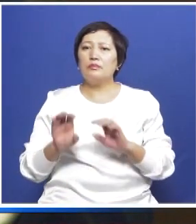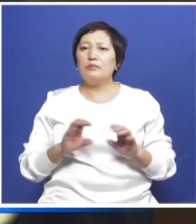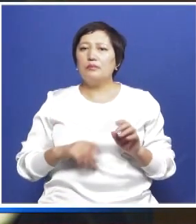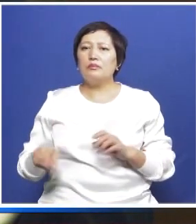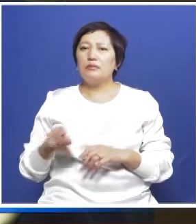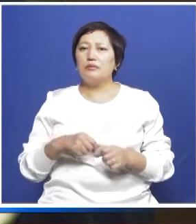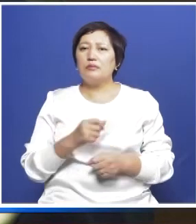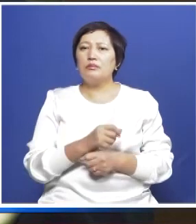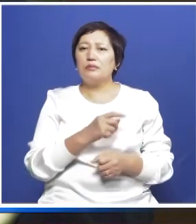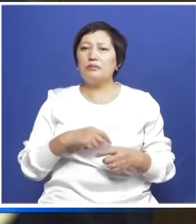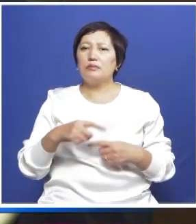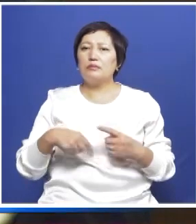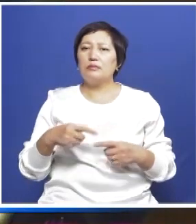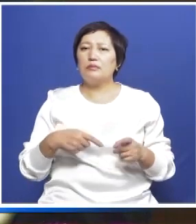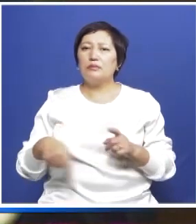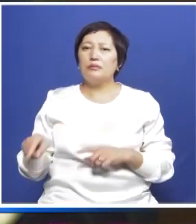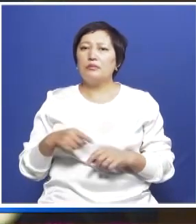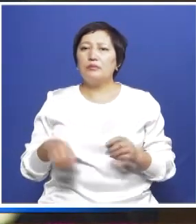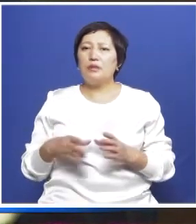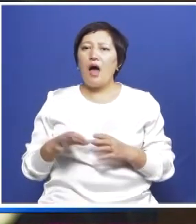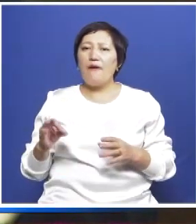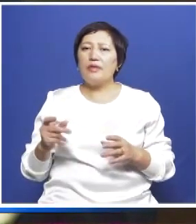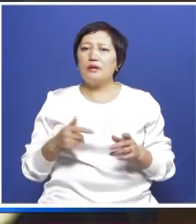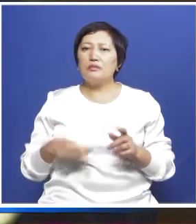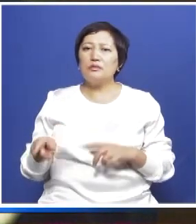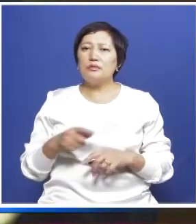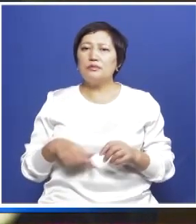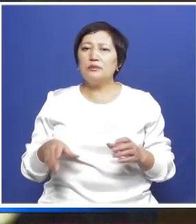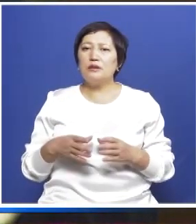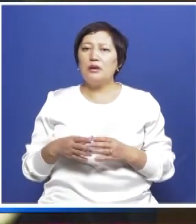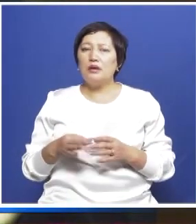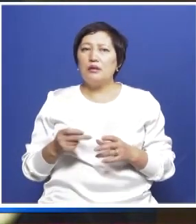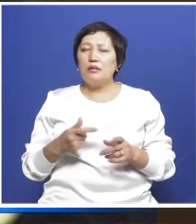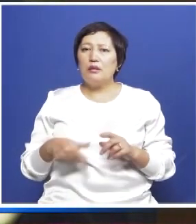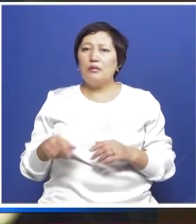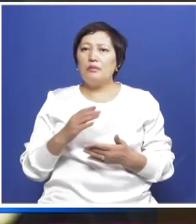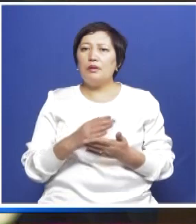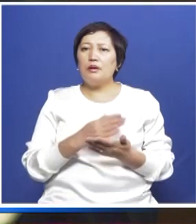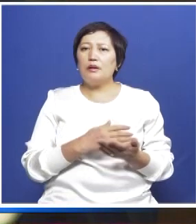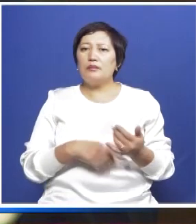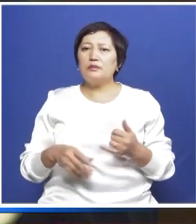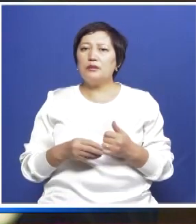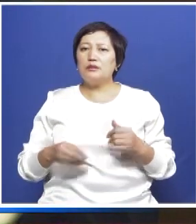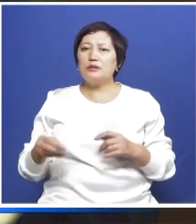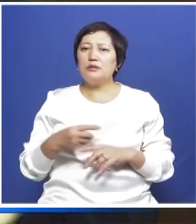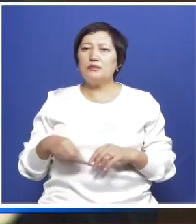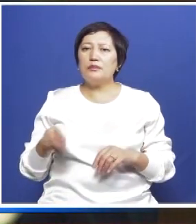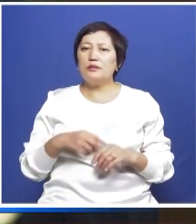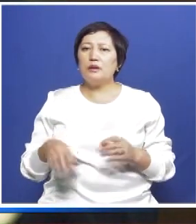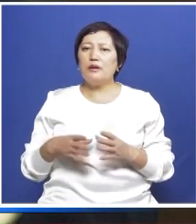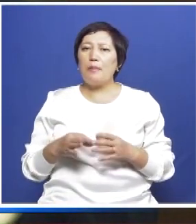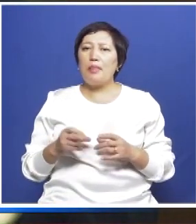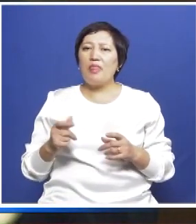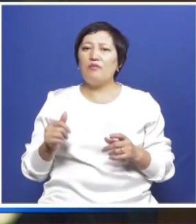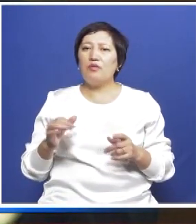қабылдау үшін бизнес процестерді автоматтандыру мен цифрландыру қамтамасыз етуге бағытталған жер инспектор